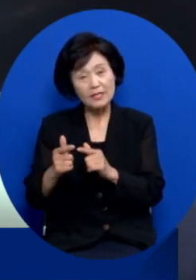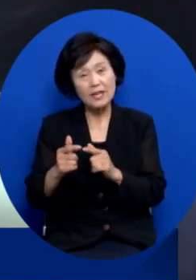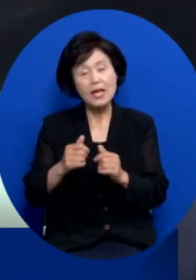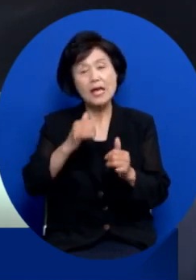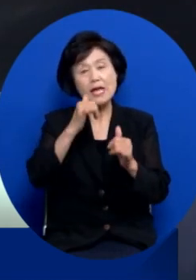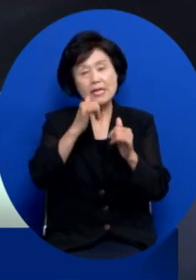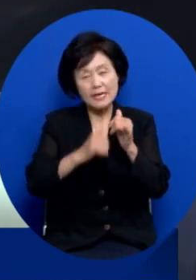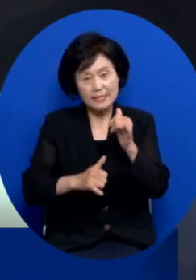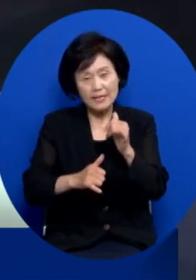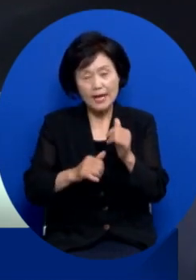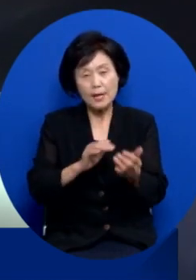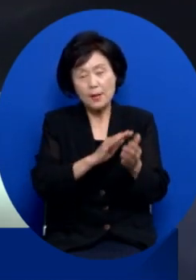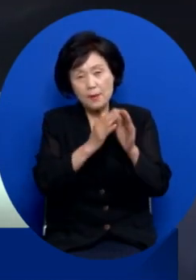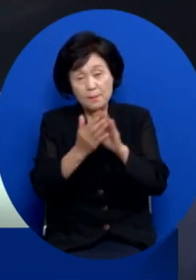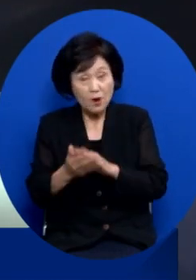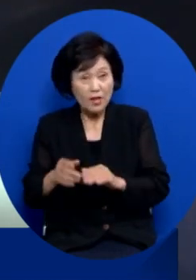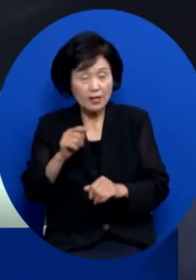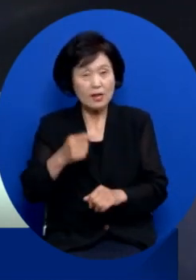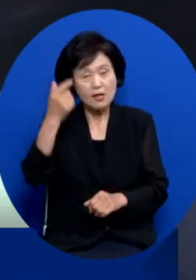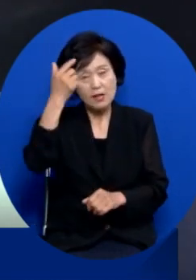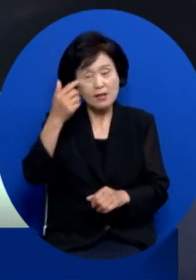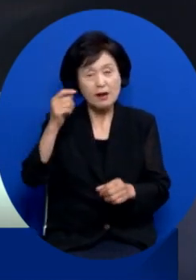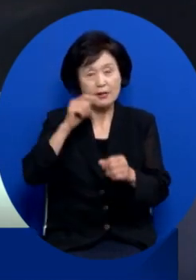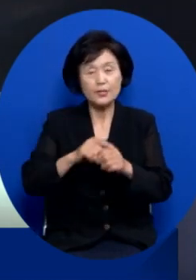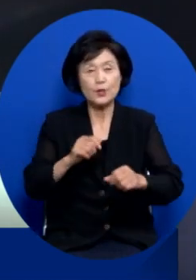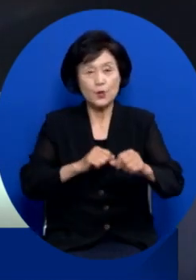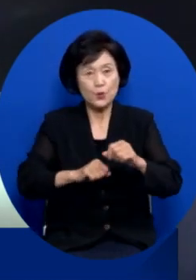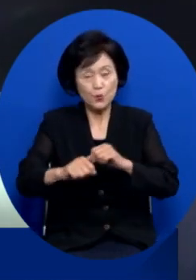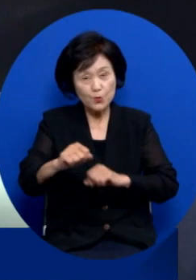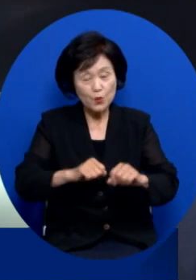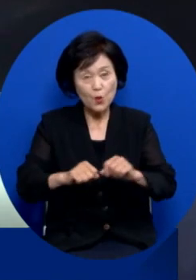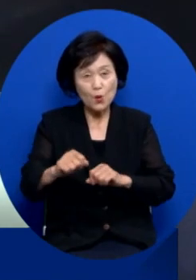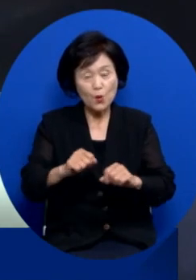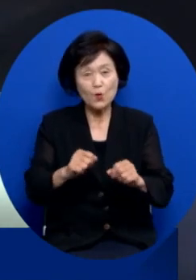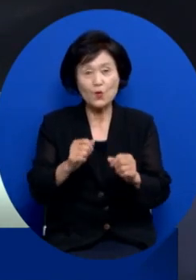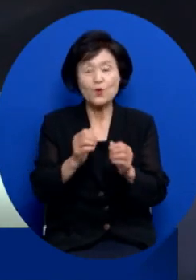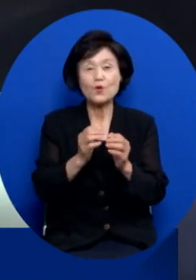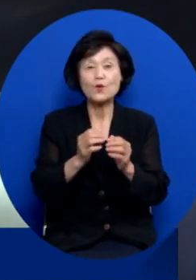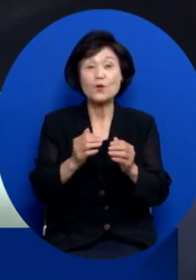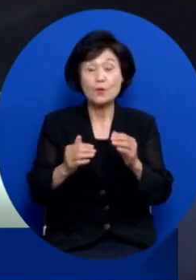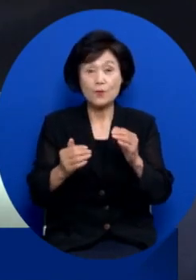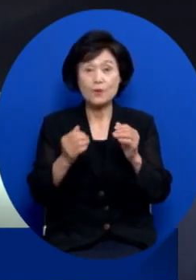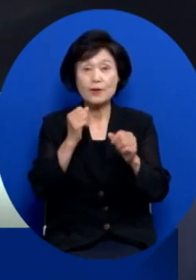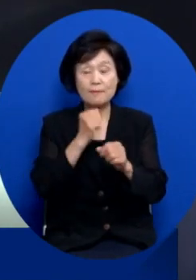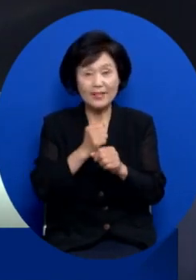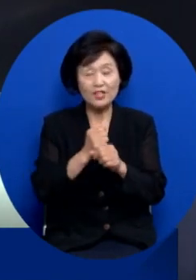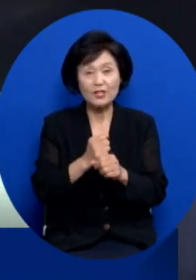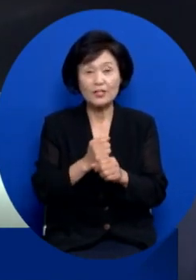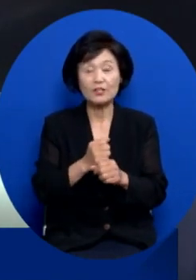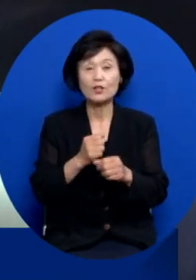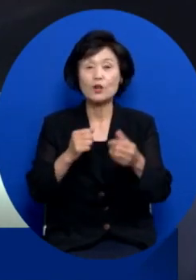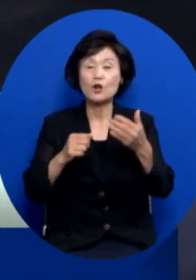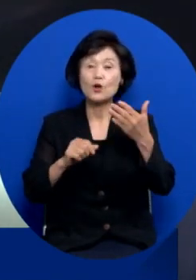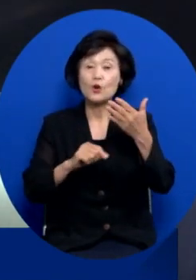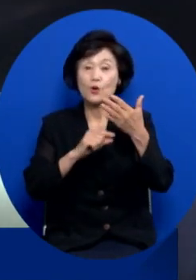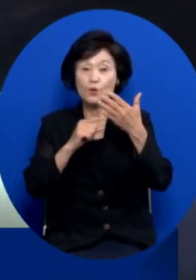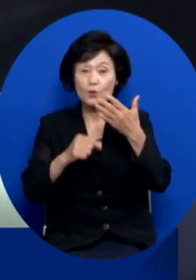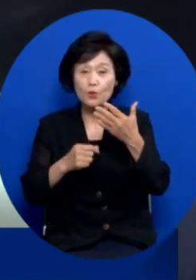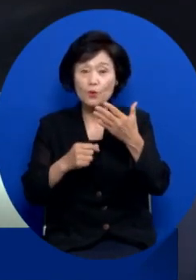역사의 변곡점이 되는 영적 운동을 일으키는 이런 기회가 저는 9월 9일이